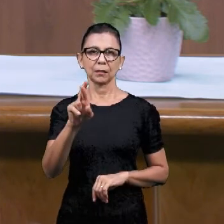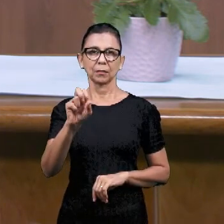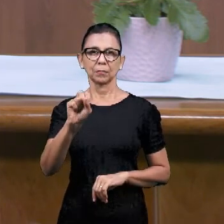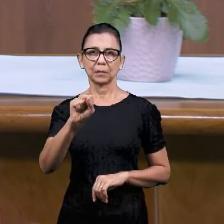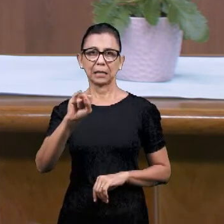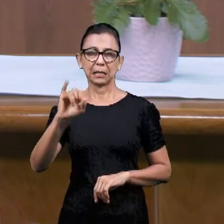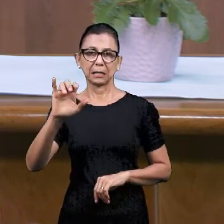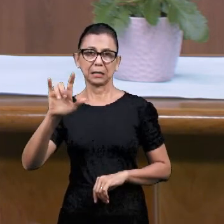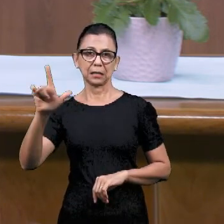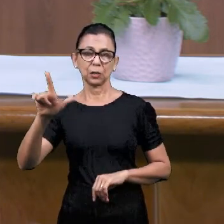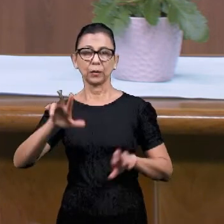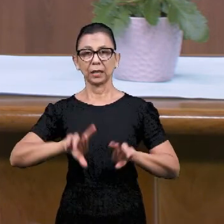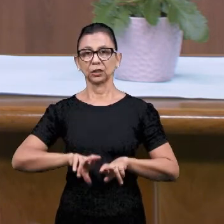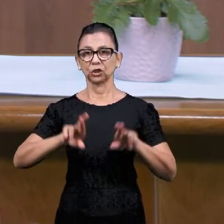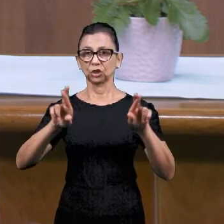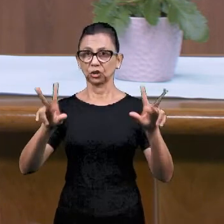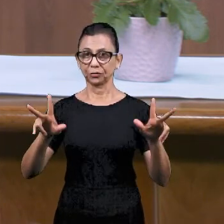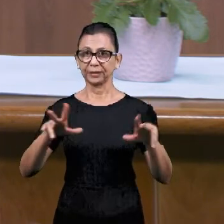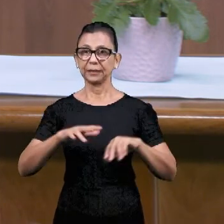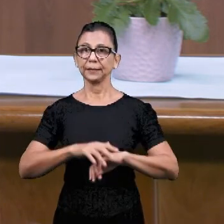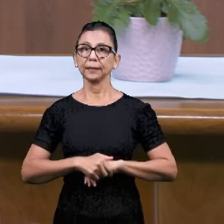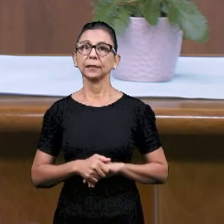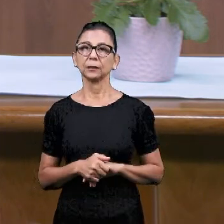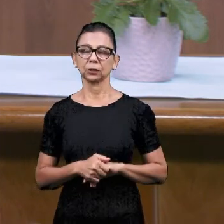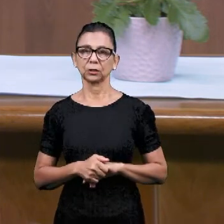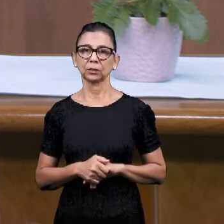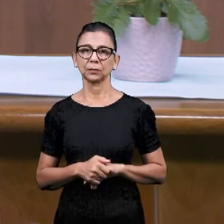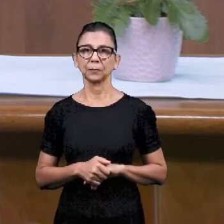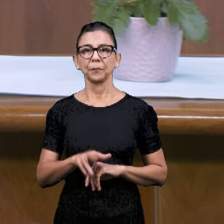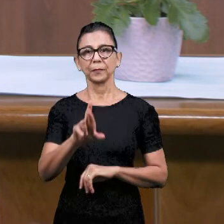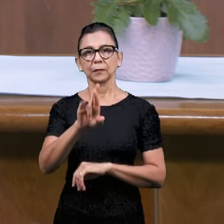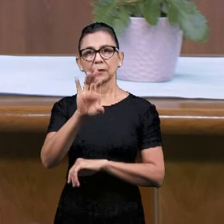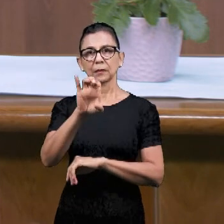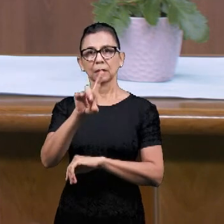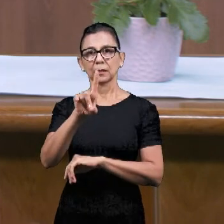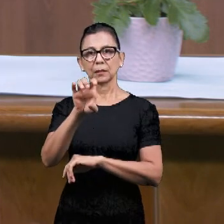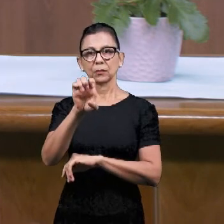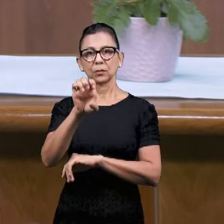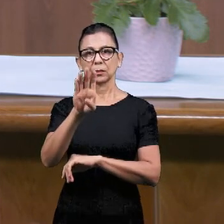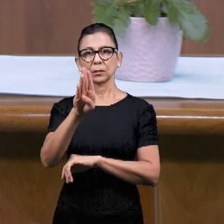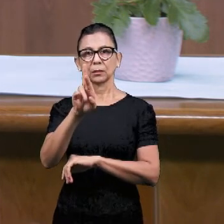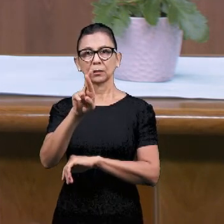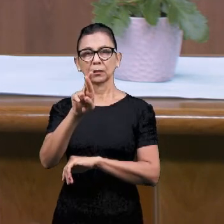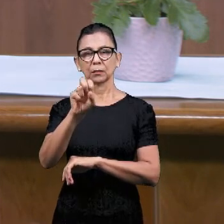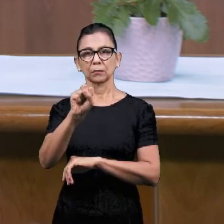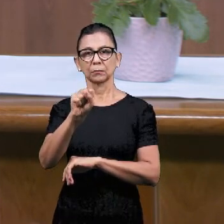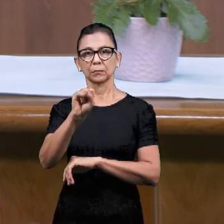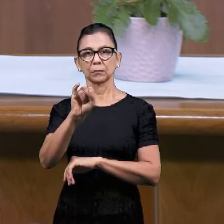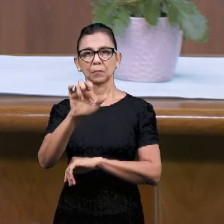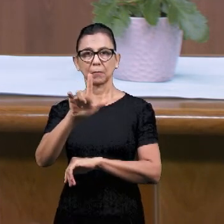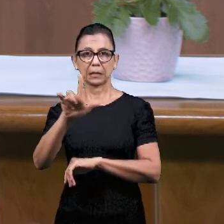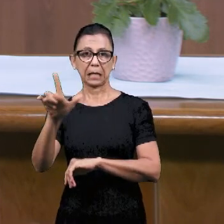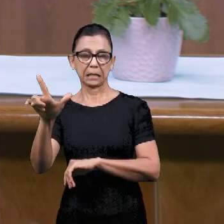une chaîne officielle du gouvernement. C'est pas cela. C'est une autre chaîne commerciale appelée